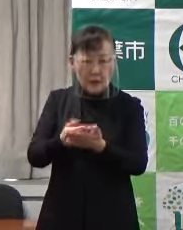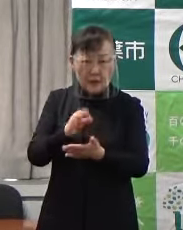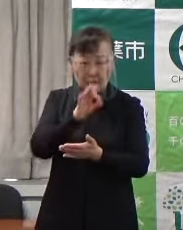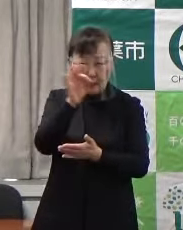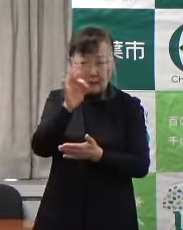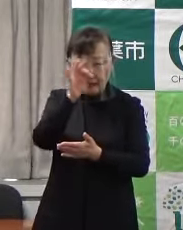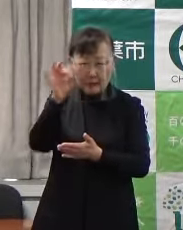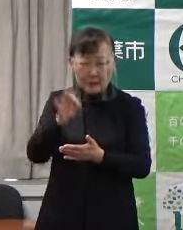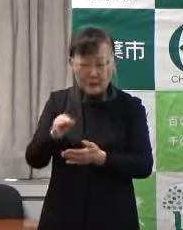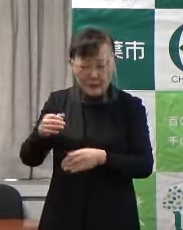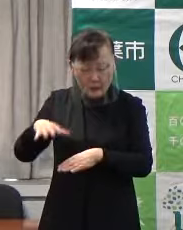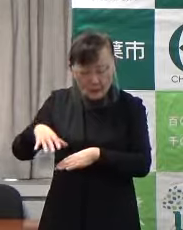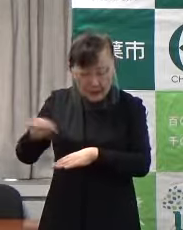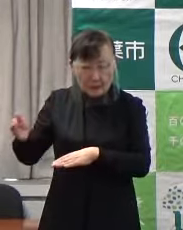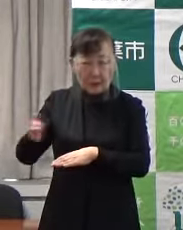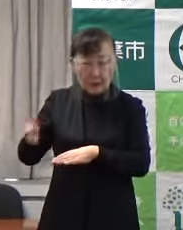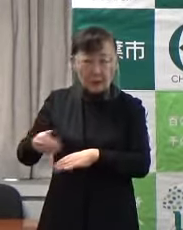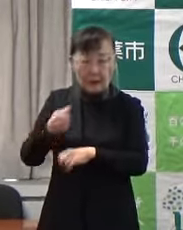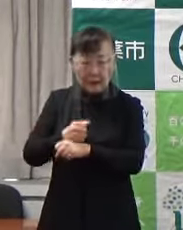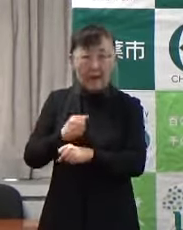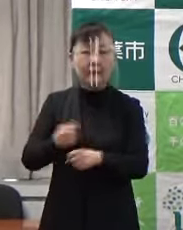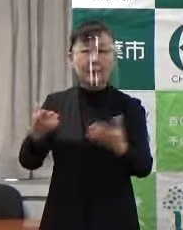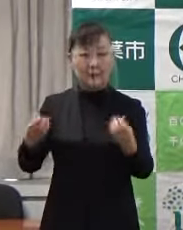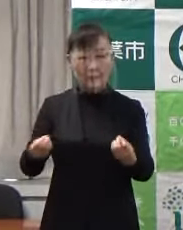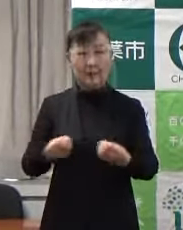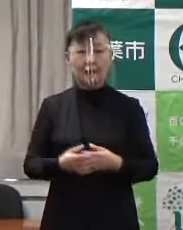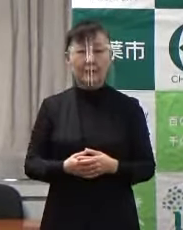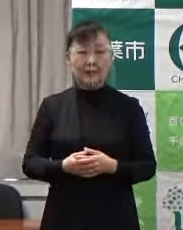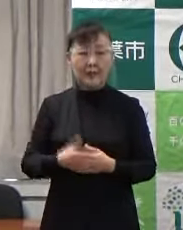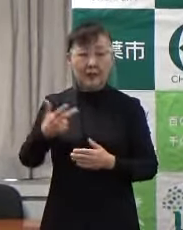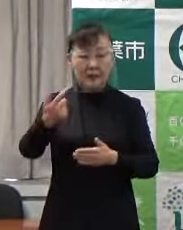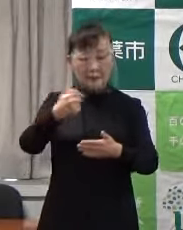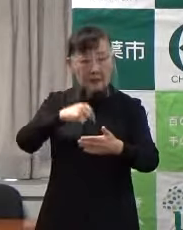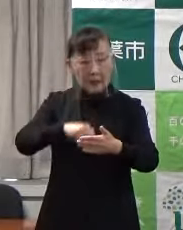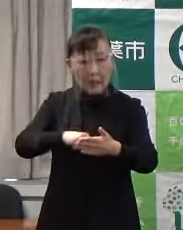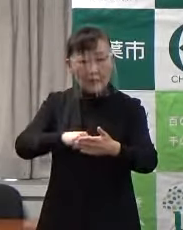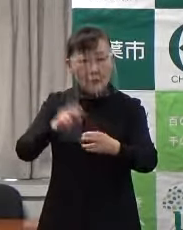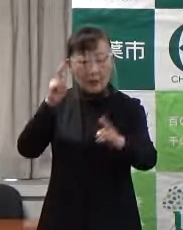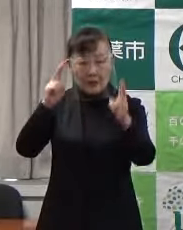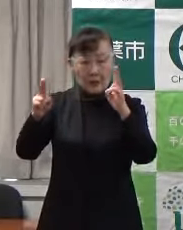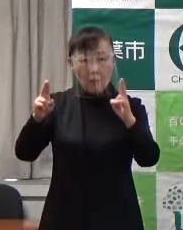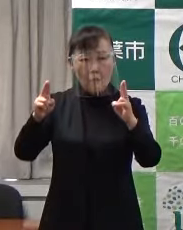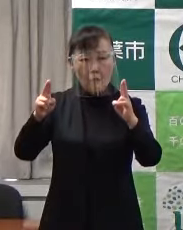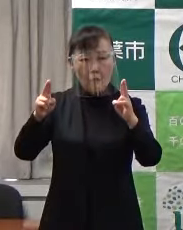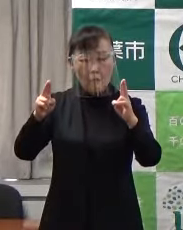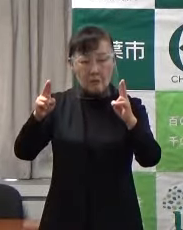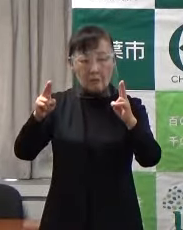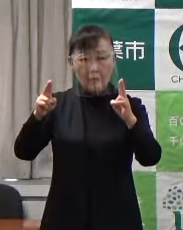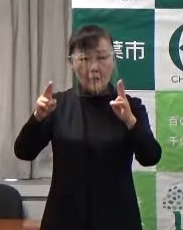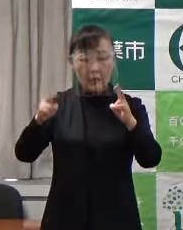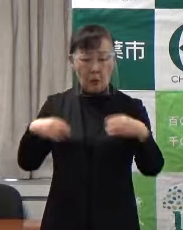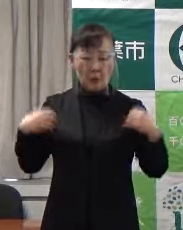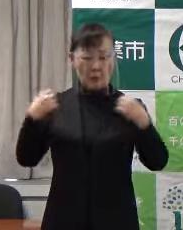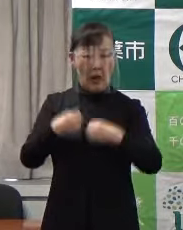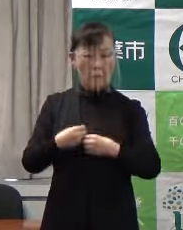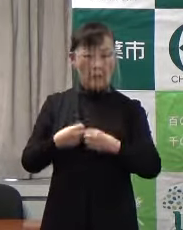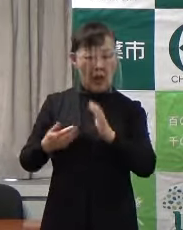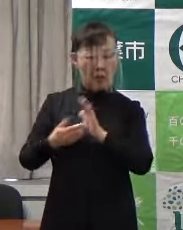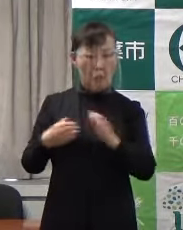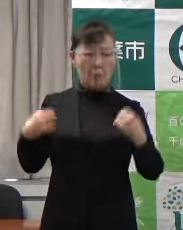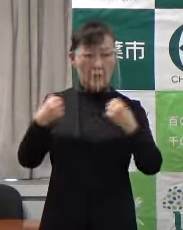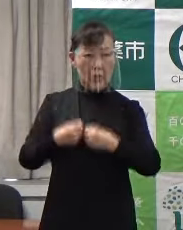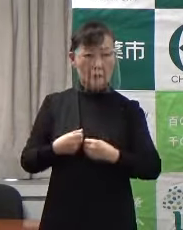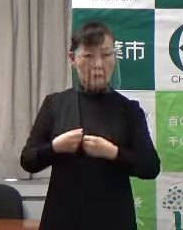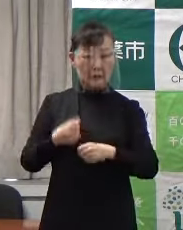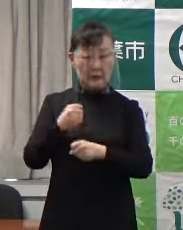初期宿泊しておりましたんで、まあ、市内の企業でこういうガウンを